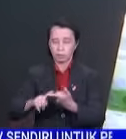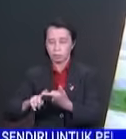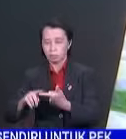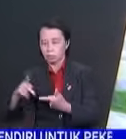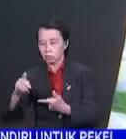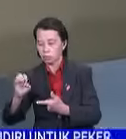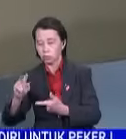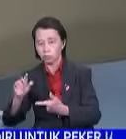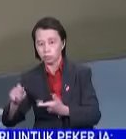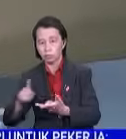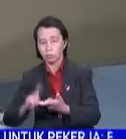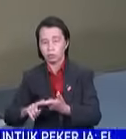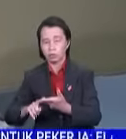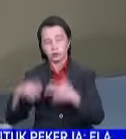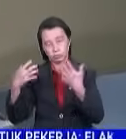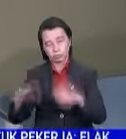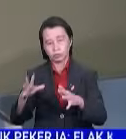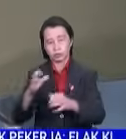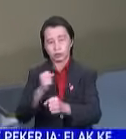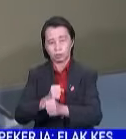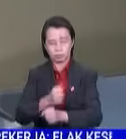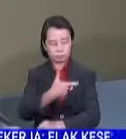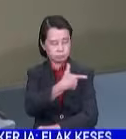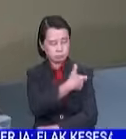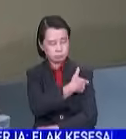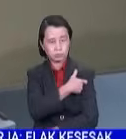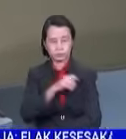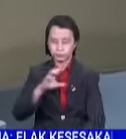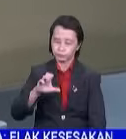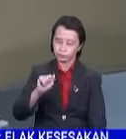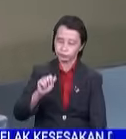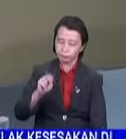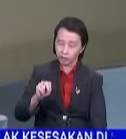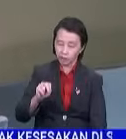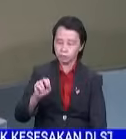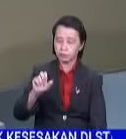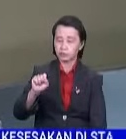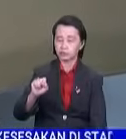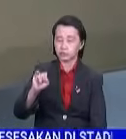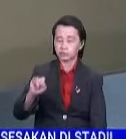menggosok Pulau Sebatik telah menerima vaksin konvensional